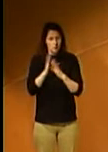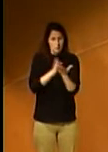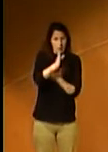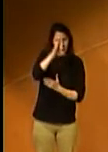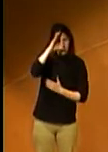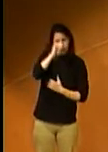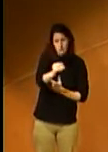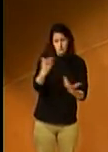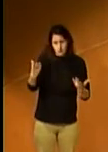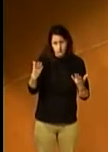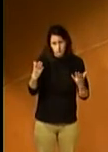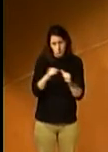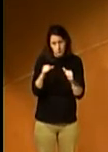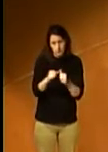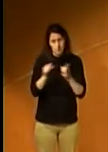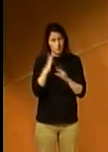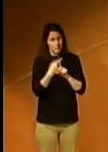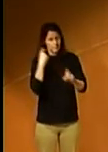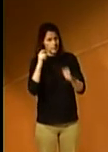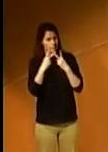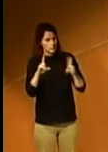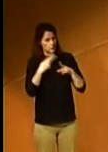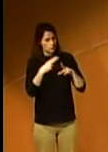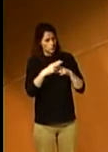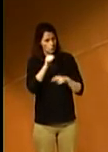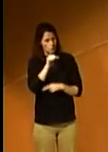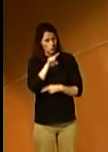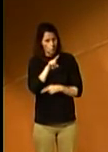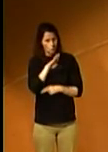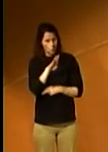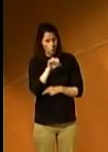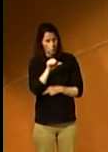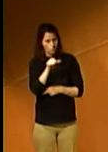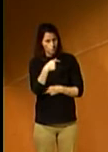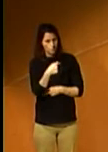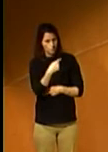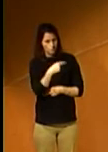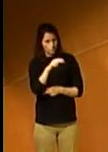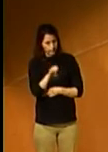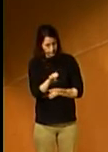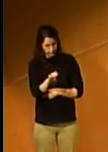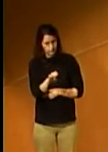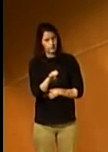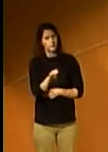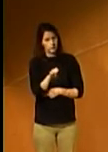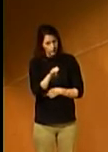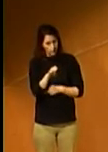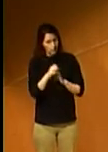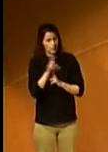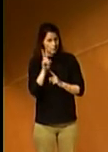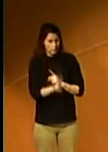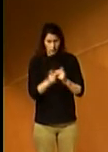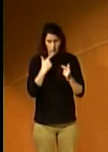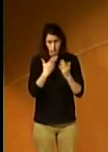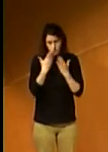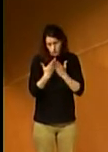suis originaire d'Aubagne, dans les Bouches-du-Rhône. Donc, j'ai passé